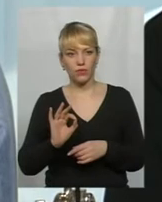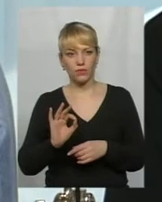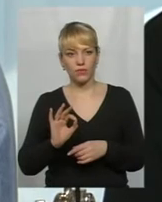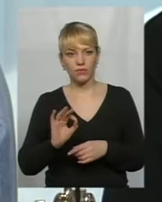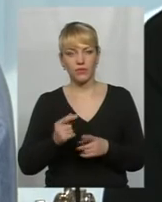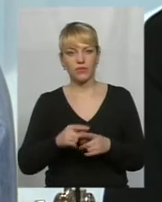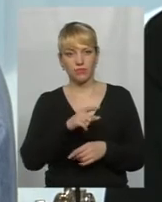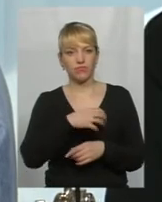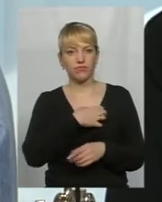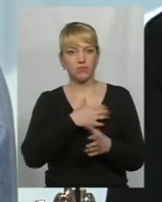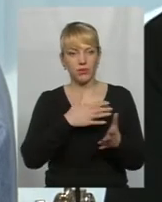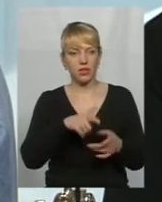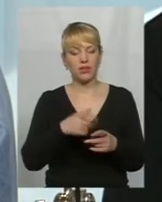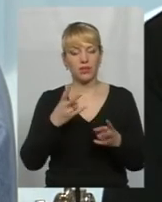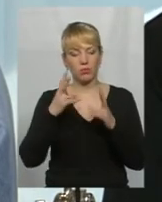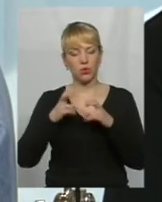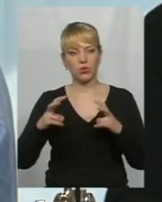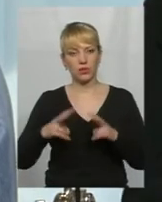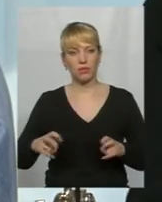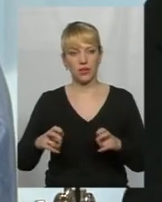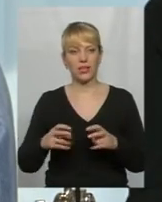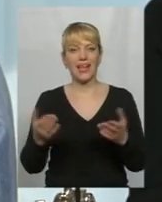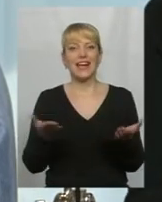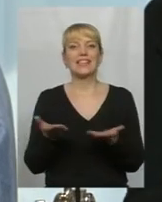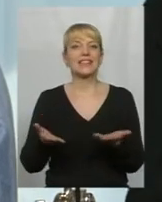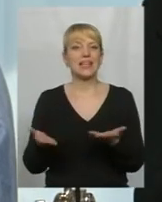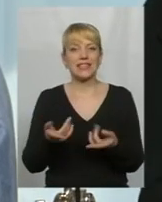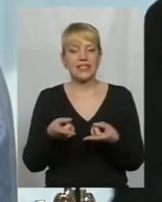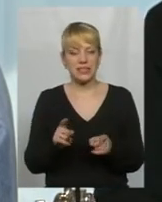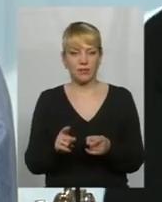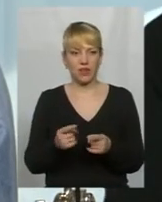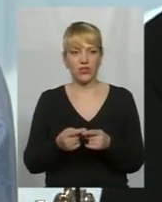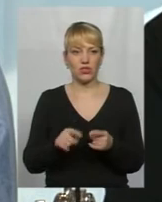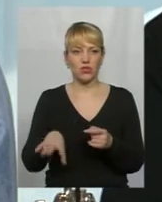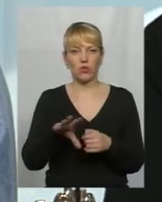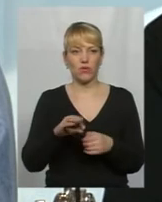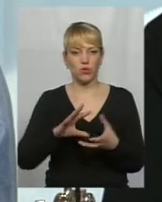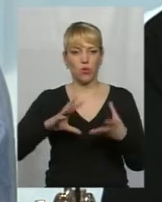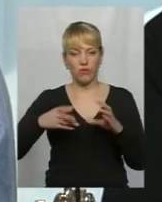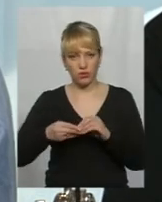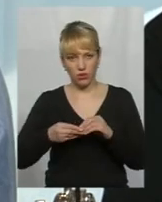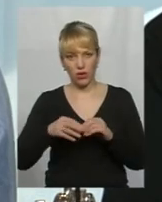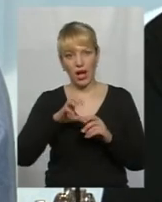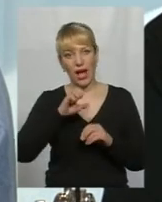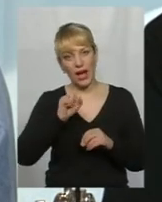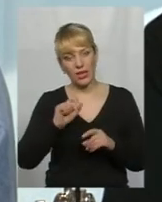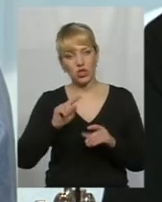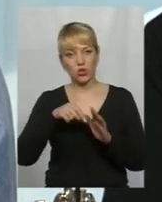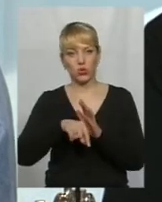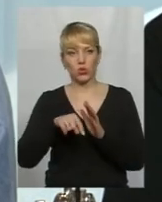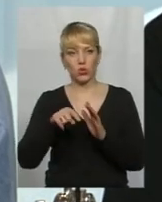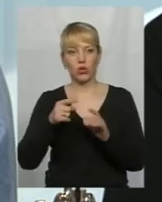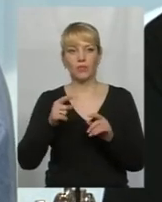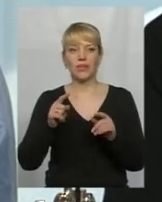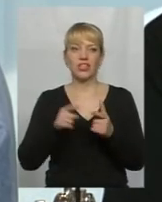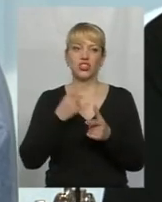-таки більш вагома і потрібно розібратися, який же насправді, на чість цього всього висновок. А щодо того, чи